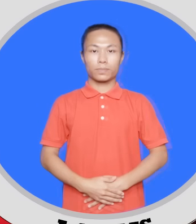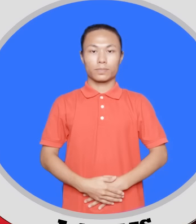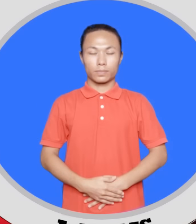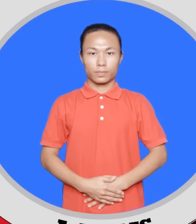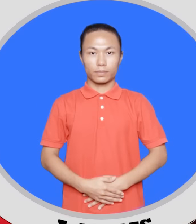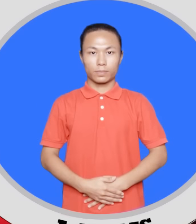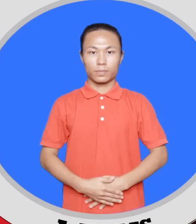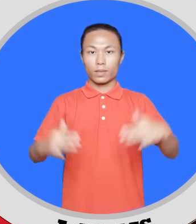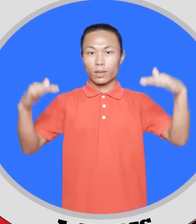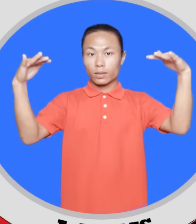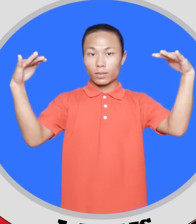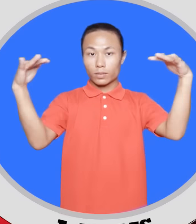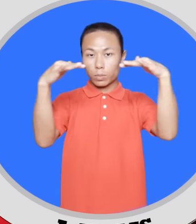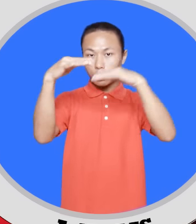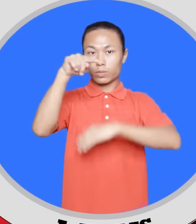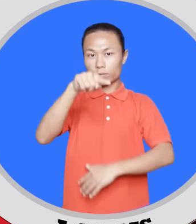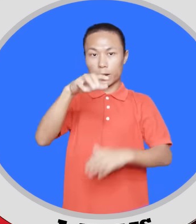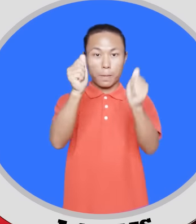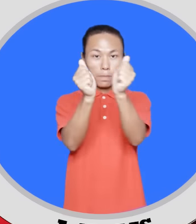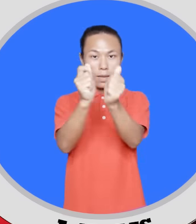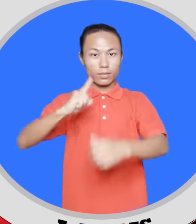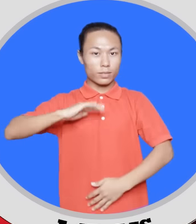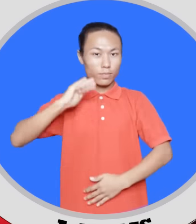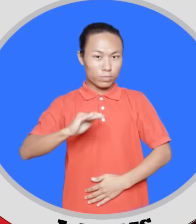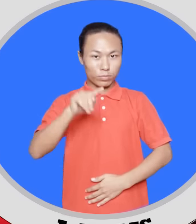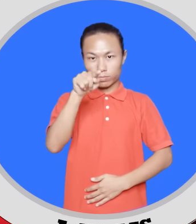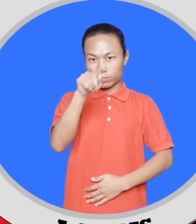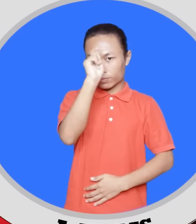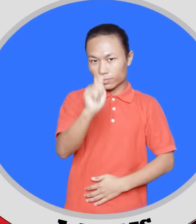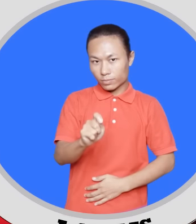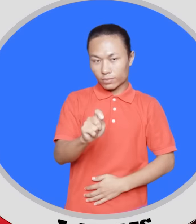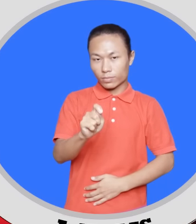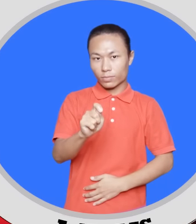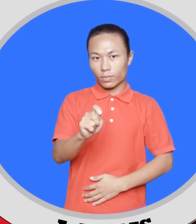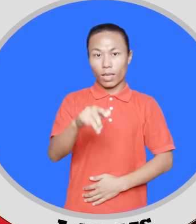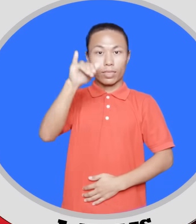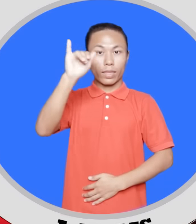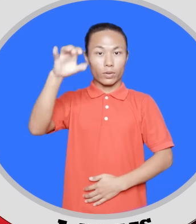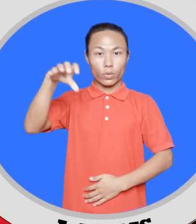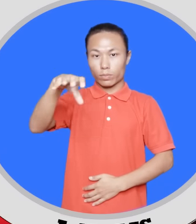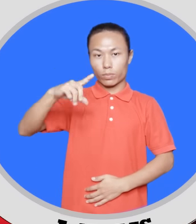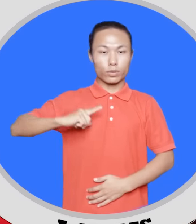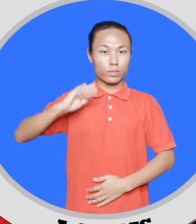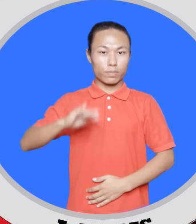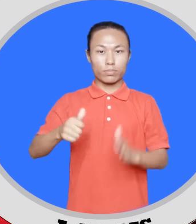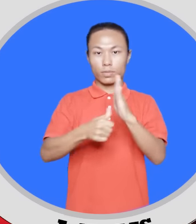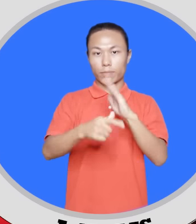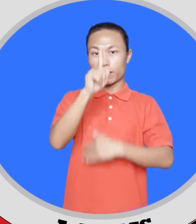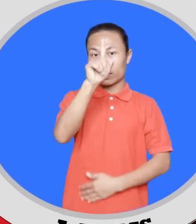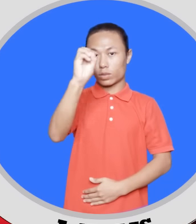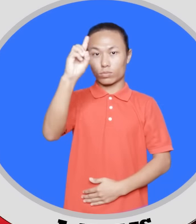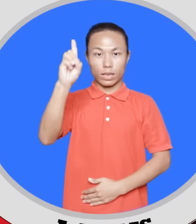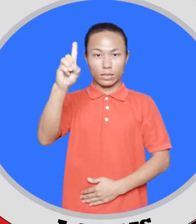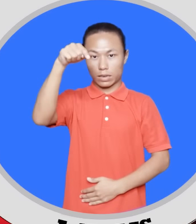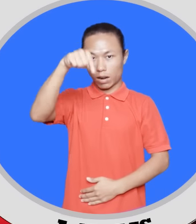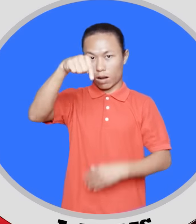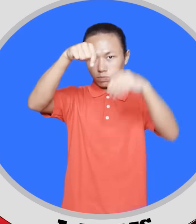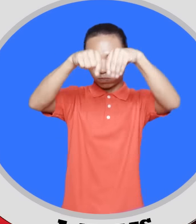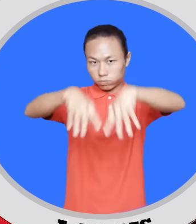ခတ်ခဲတဲ့မျိုးသိန်းတိုက်ပွဲဖြစ်ခဲ့တယ်လို့ထုတ်ပြန်ချက်မှာဖော်ပြထားပါတယ်။ဖမ်းဆီးရမိတဲ့စစ်သုံးပန်းရဲ့ပြောကြားချက်အရတမတရား